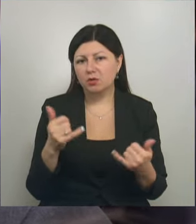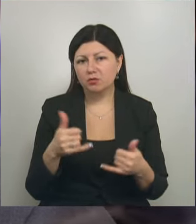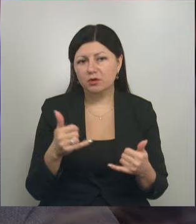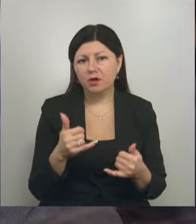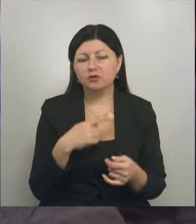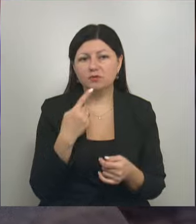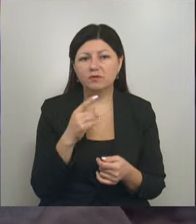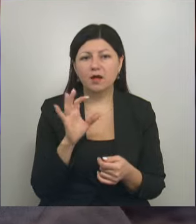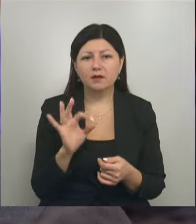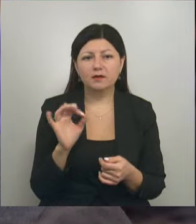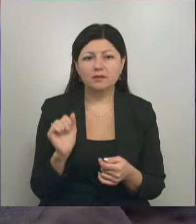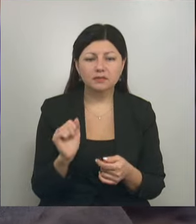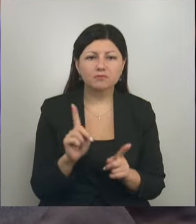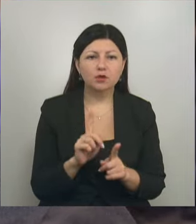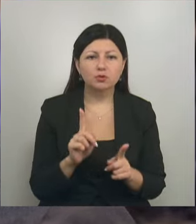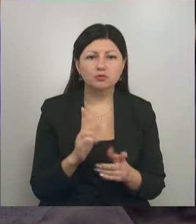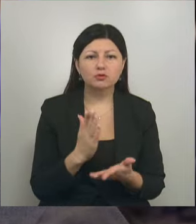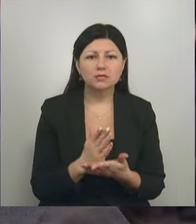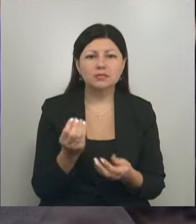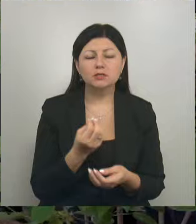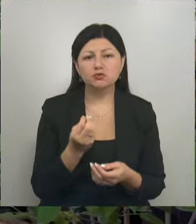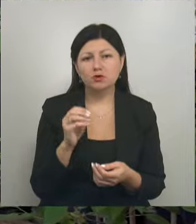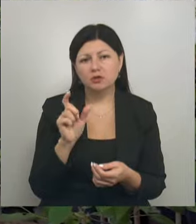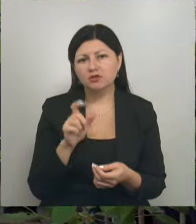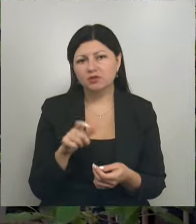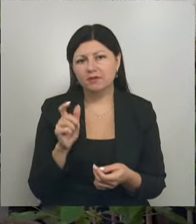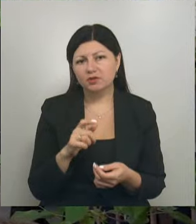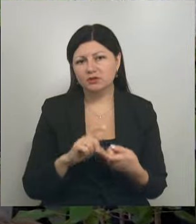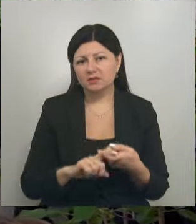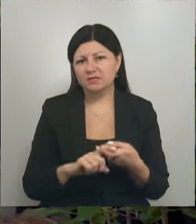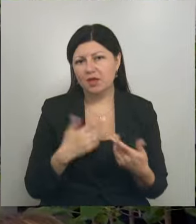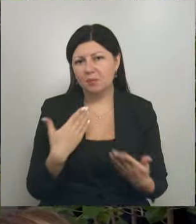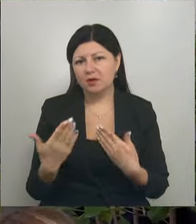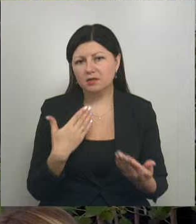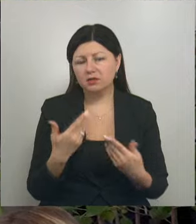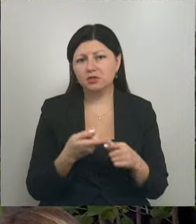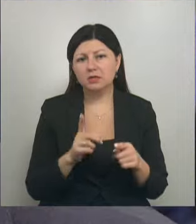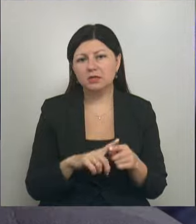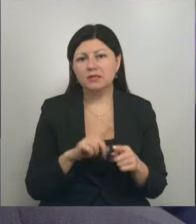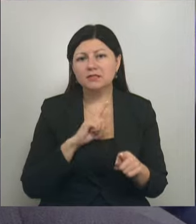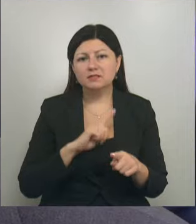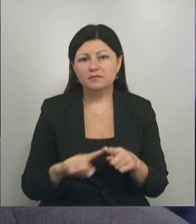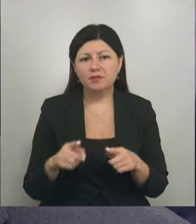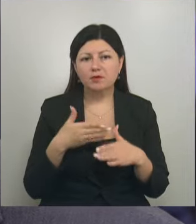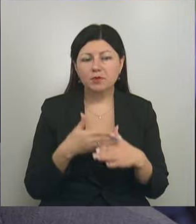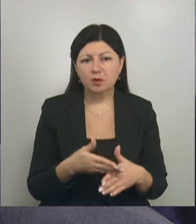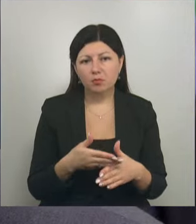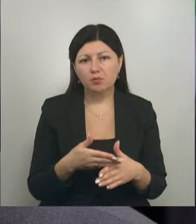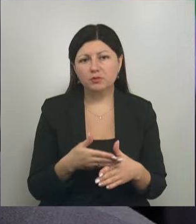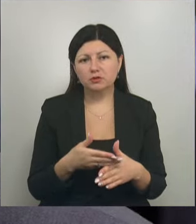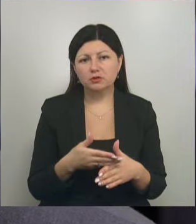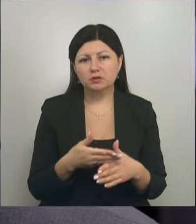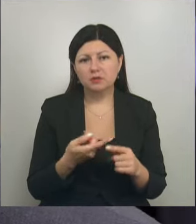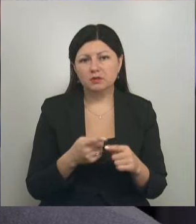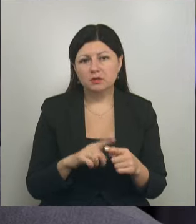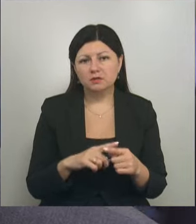Олег Александрович, о том, что есть еще человеческие взаимоотношения. И вот эта своевременная помощь, да, она